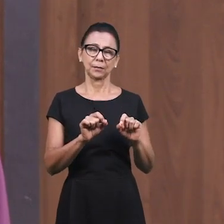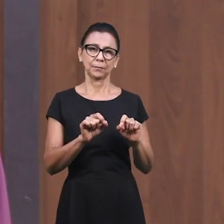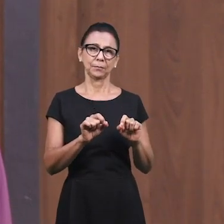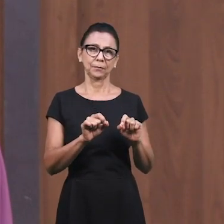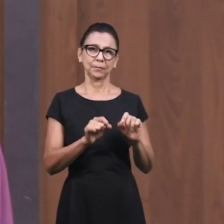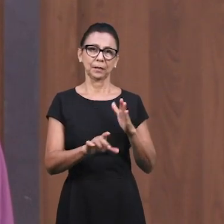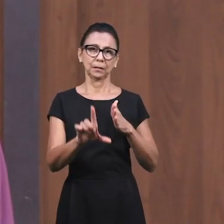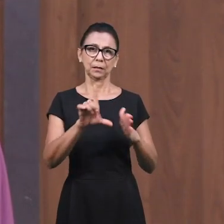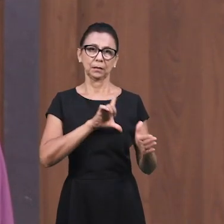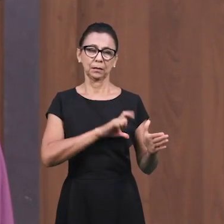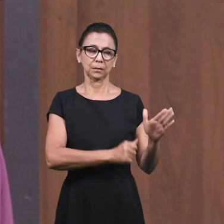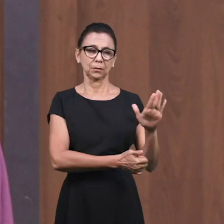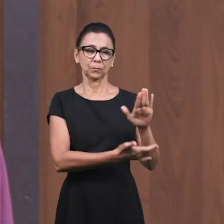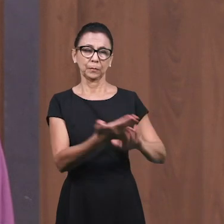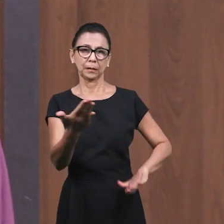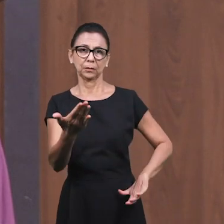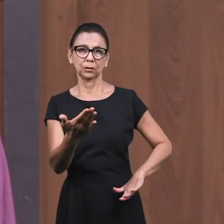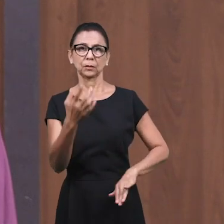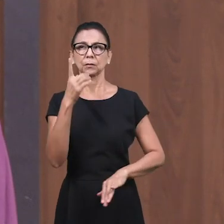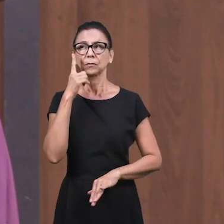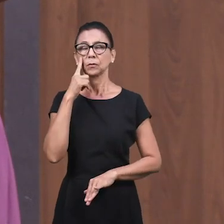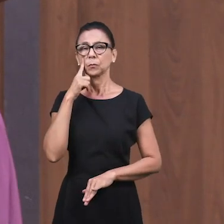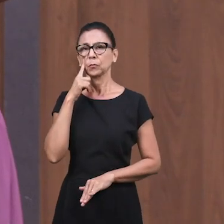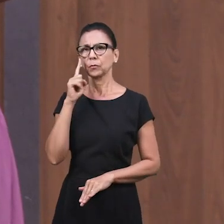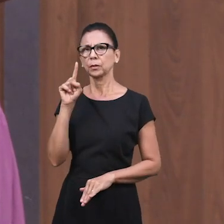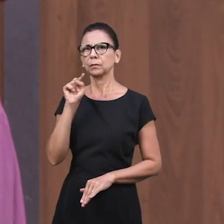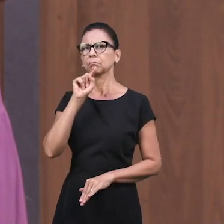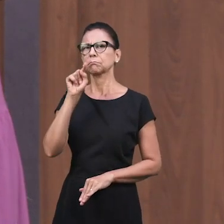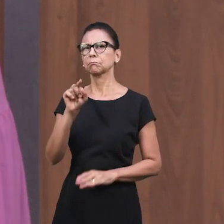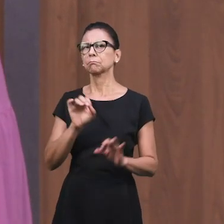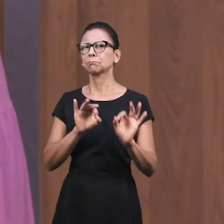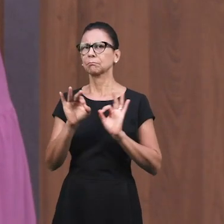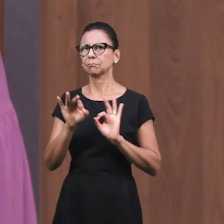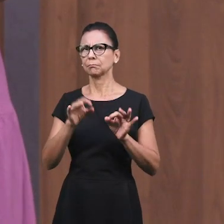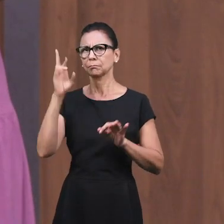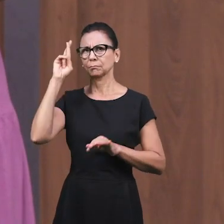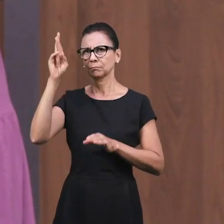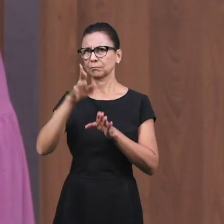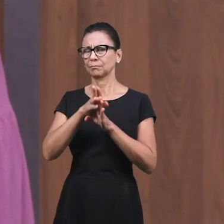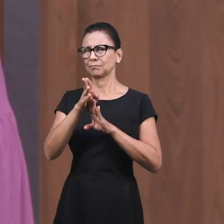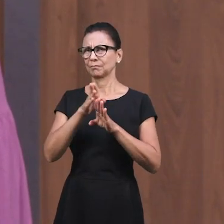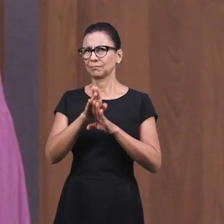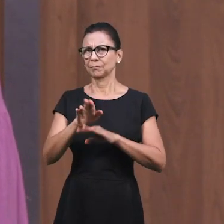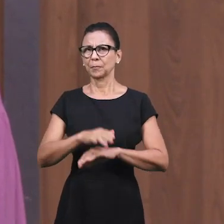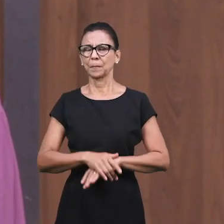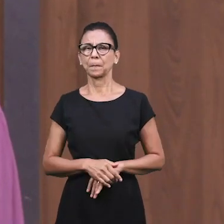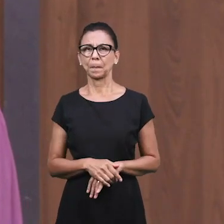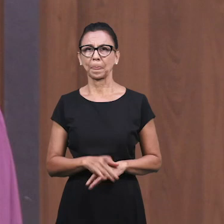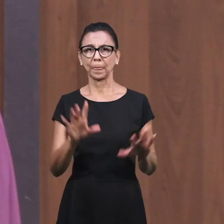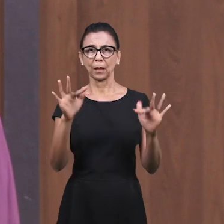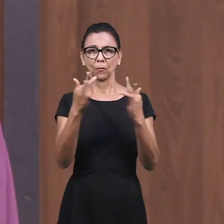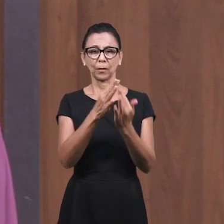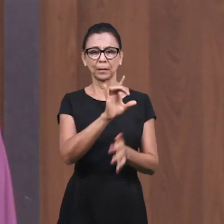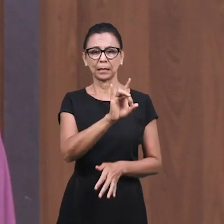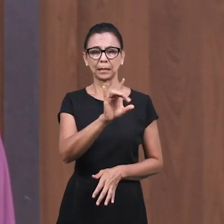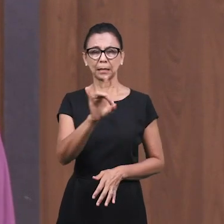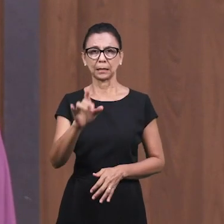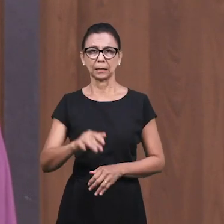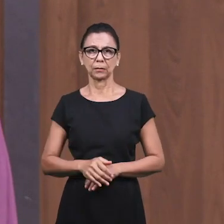préparation. Nous allons voir quelle a été la préparation que Dieu a orientée. Chaque